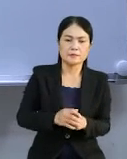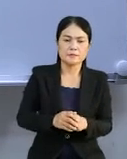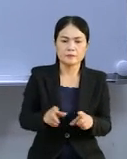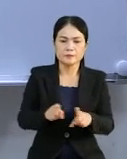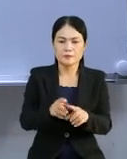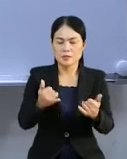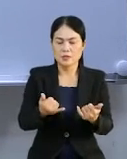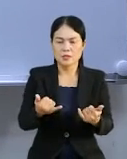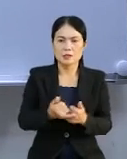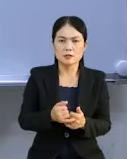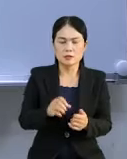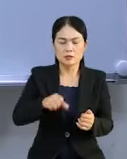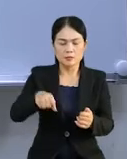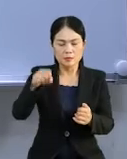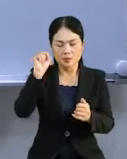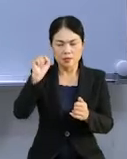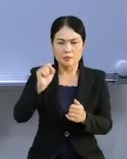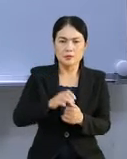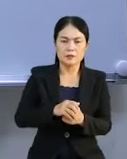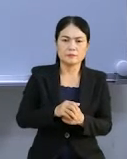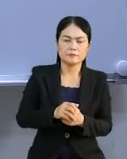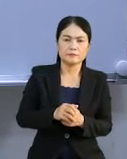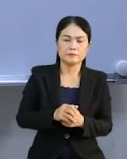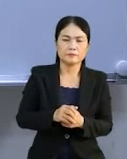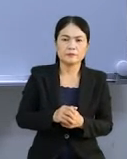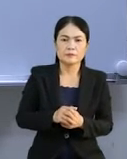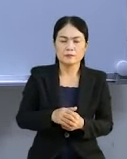Được chứ nè, xong